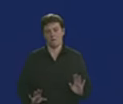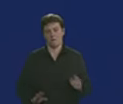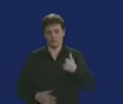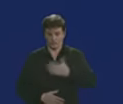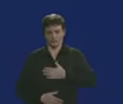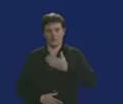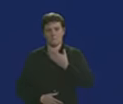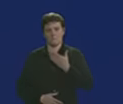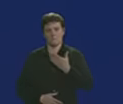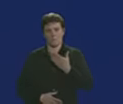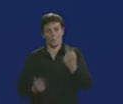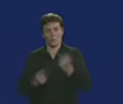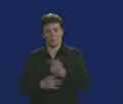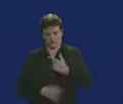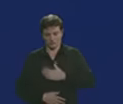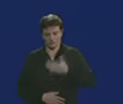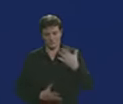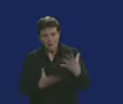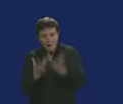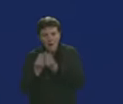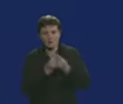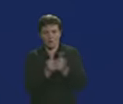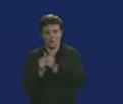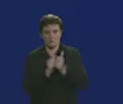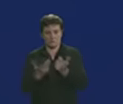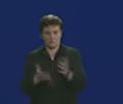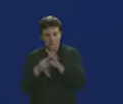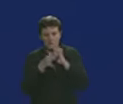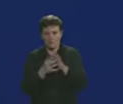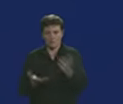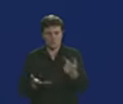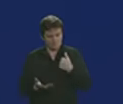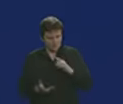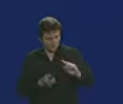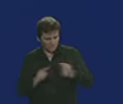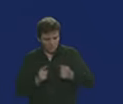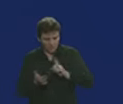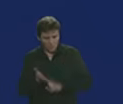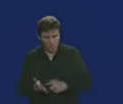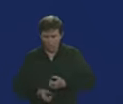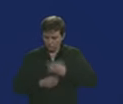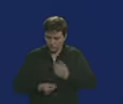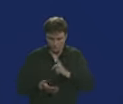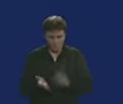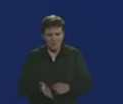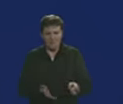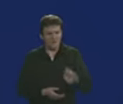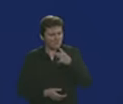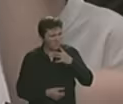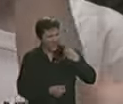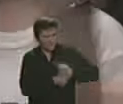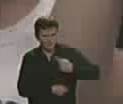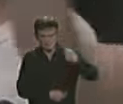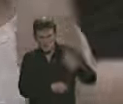miens, ce qui rassemble. Mais je n'accepte pas qu'on nous prive de débat. Je n'accepte pas qu'on nous condamne à un